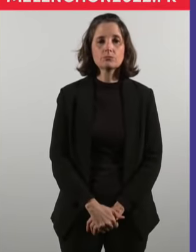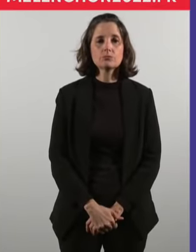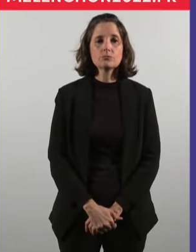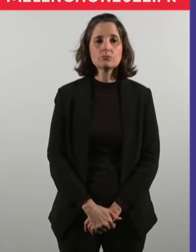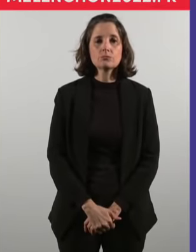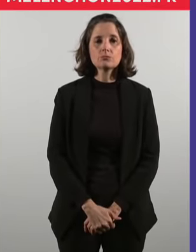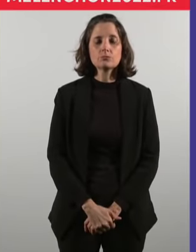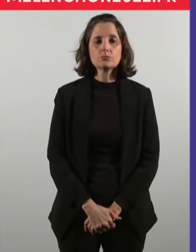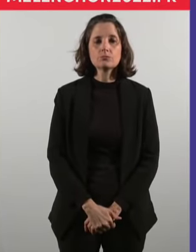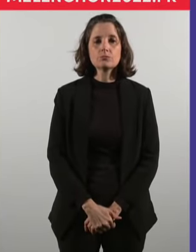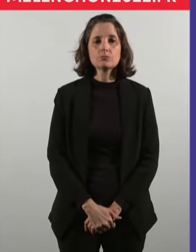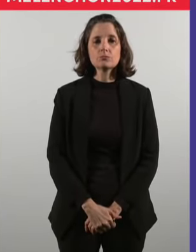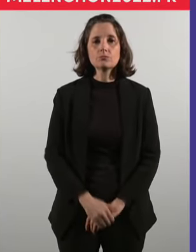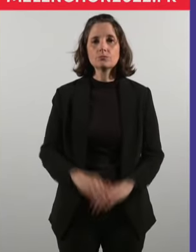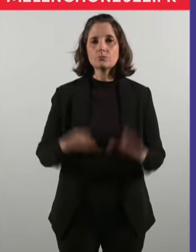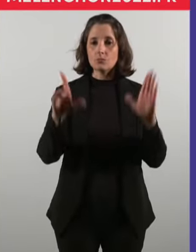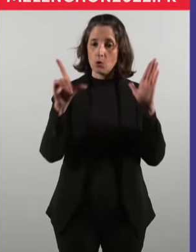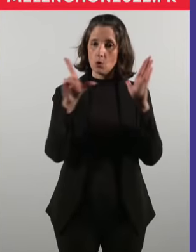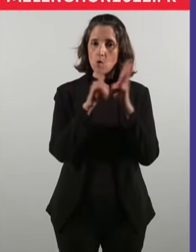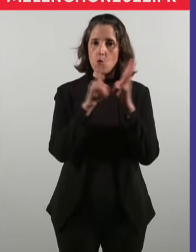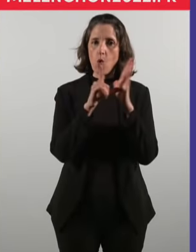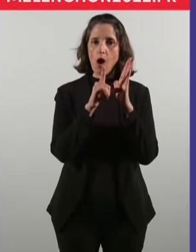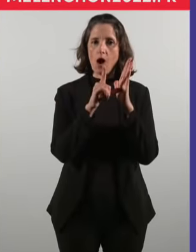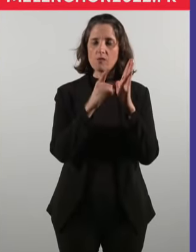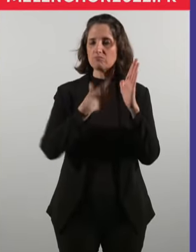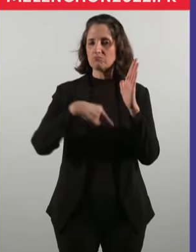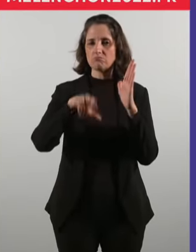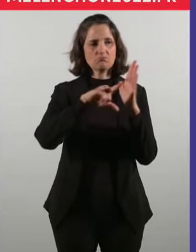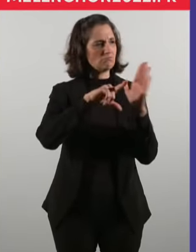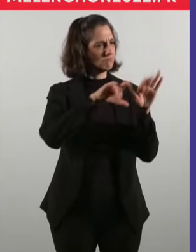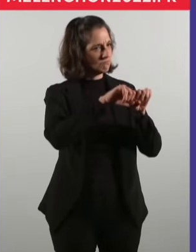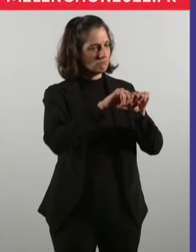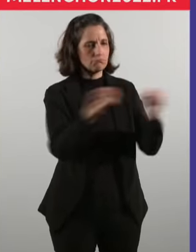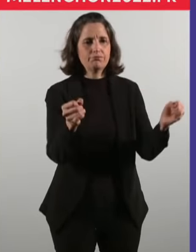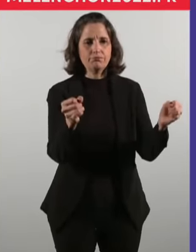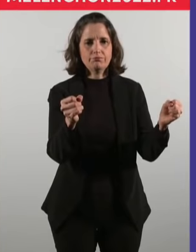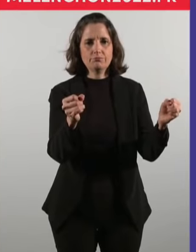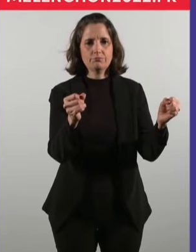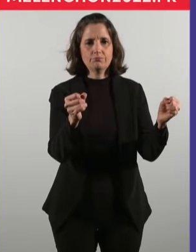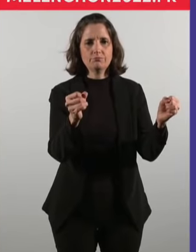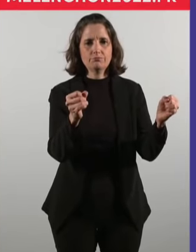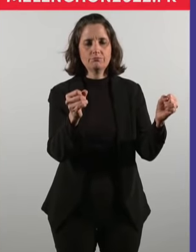Ces lois, nous voulons les rompre, et même par la révolution.